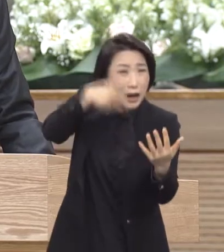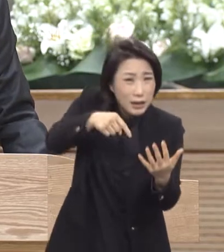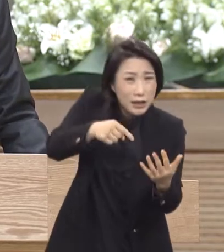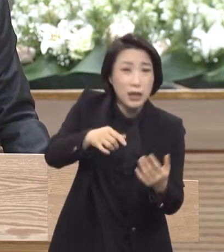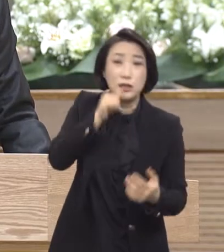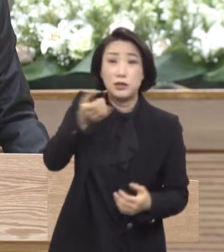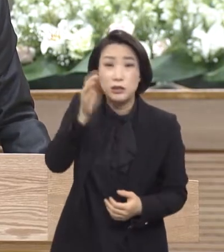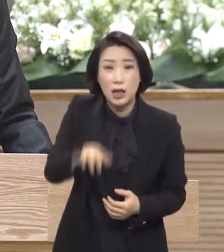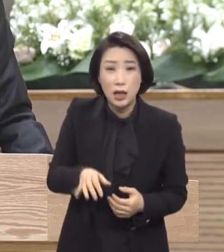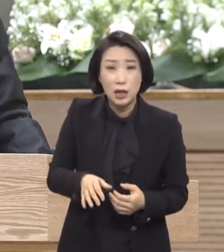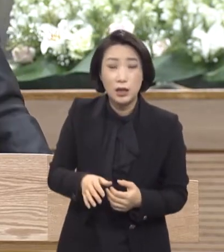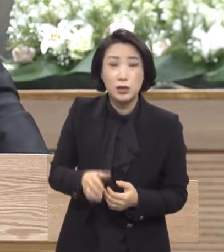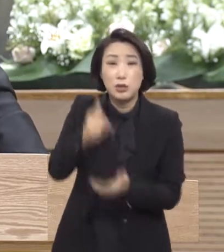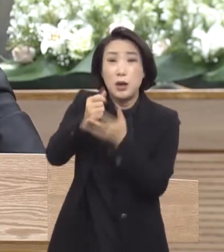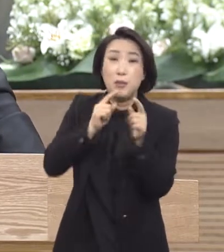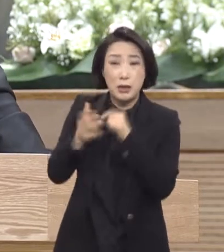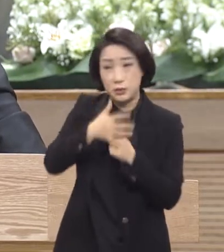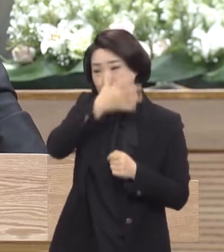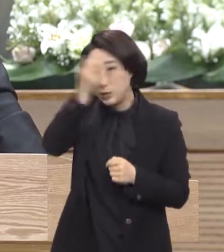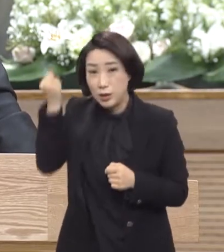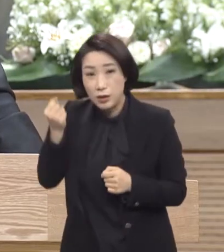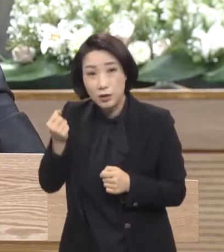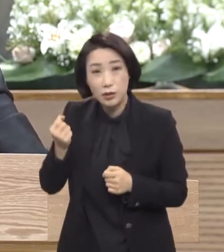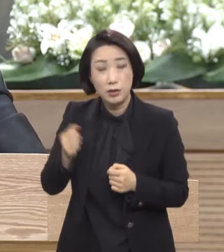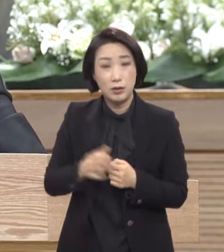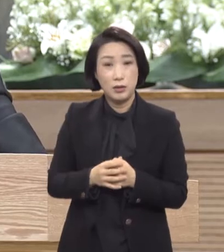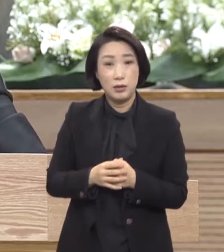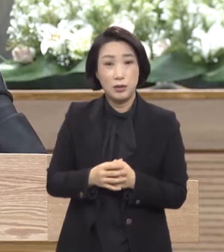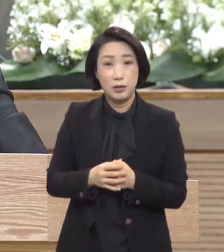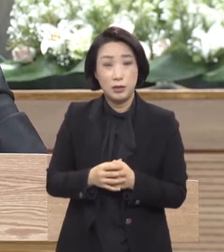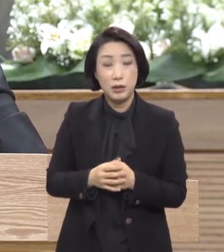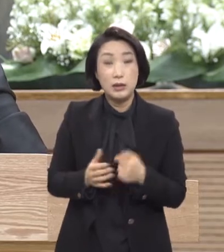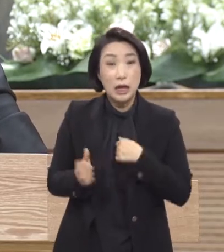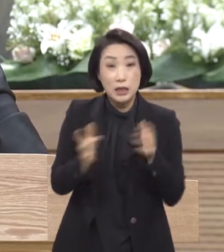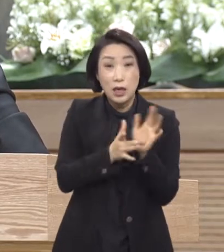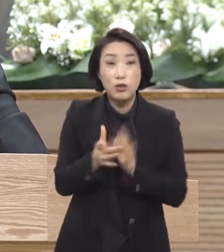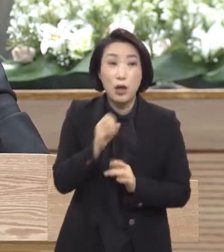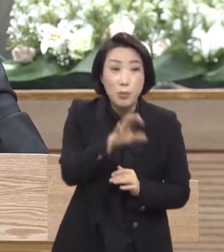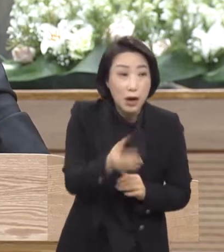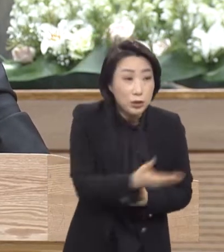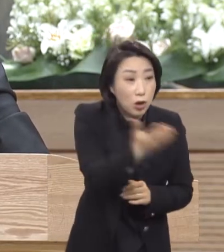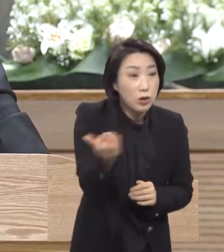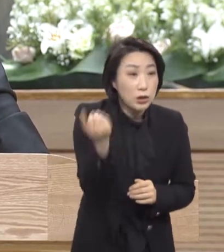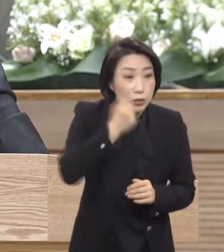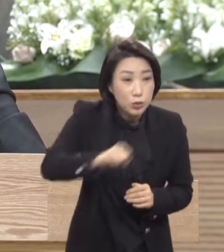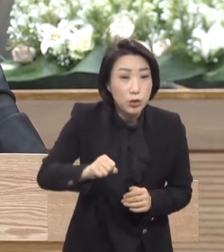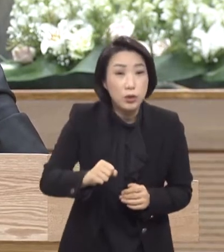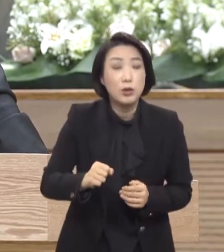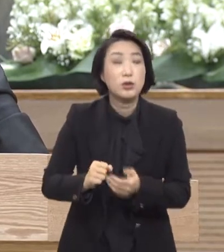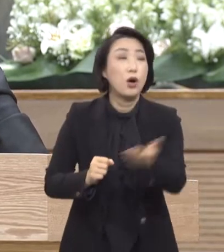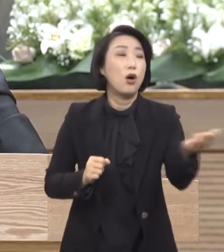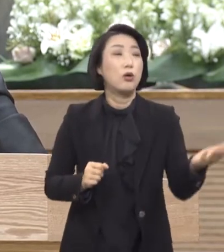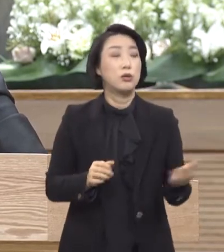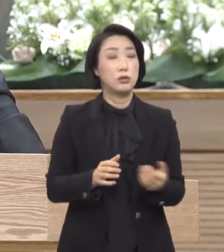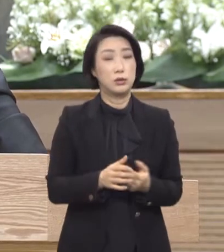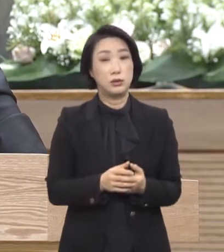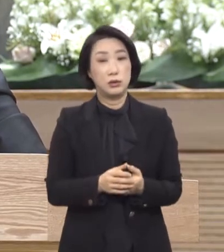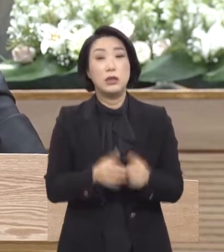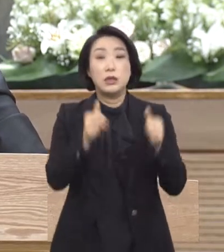애타게 말씀하시더니 나를 저버리고 내 말을 듣지 아니한